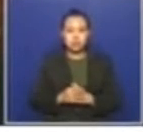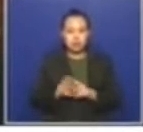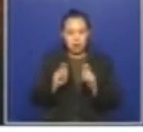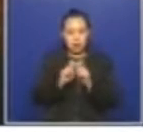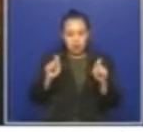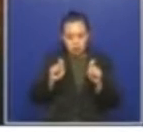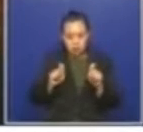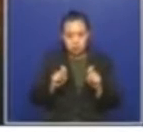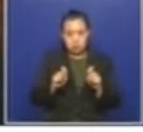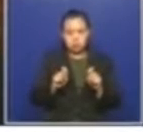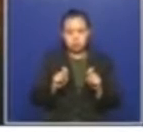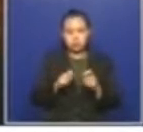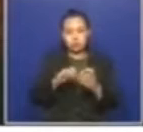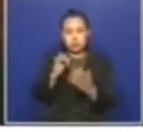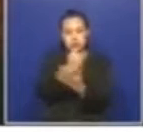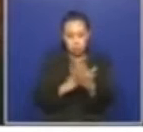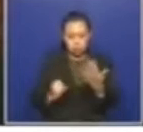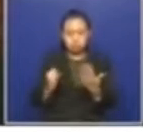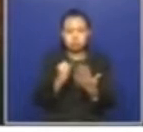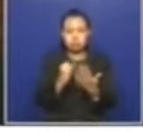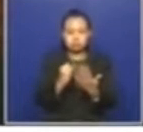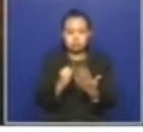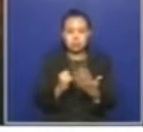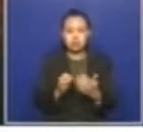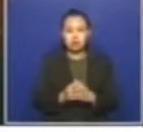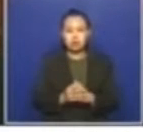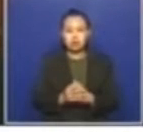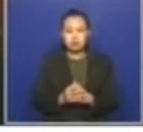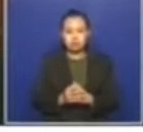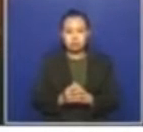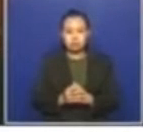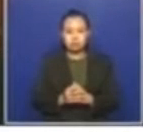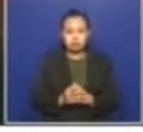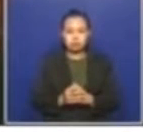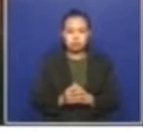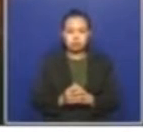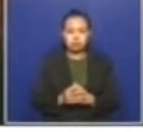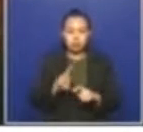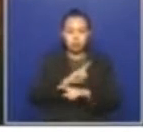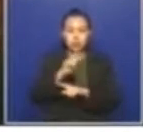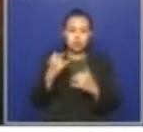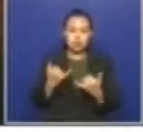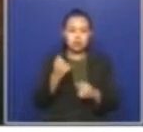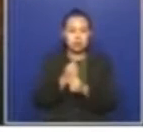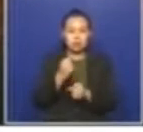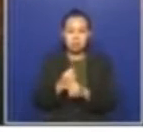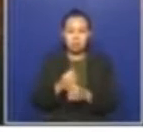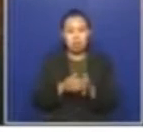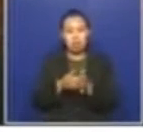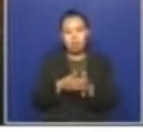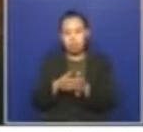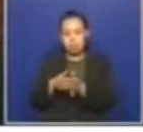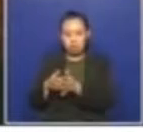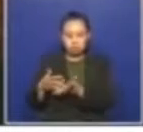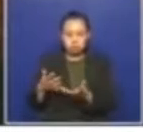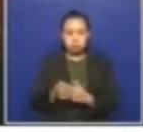จนถึงจังหวัดมีถึงอะไรด้วยไอ้ประชารัฐก็มีประชารัฐจังหวัดแต่วันนี้เหลวหมดเพราะนั้นนี่ไอ้ตัวสป